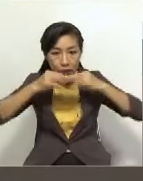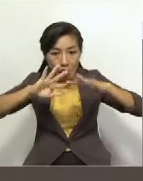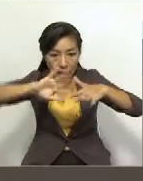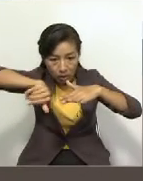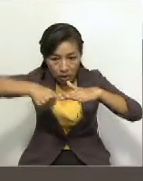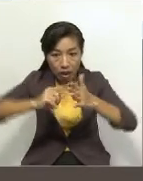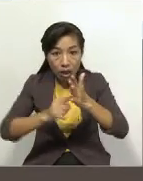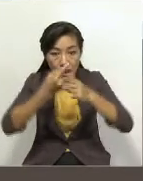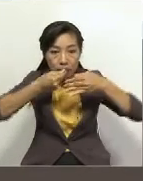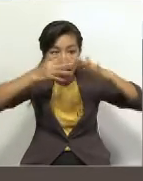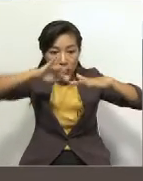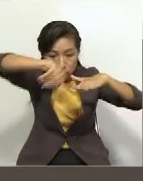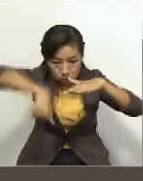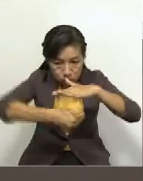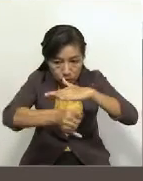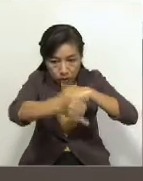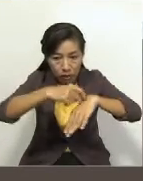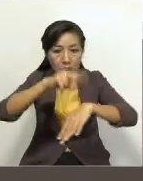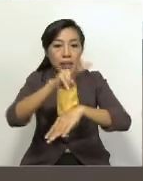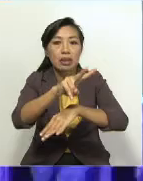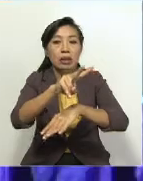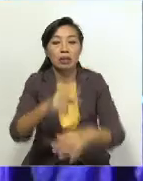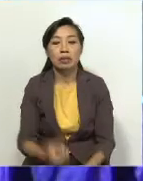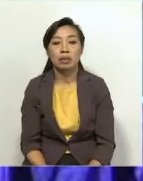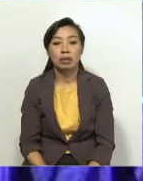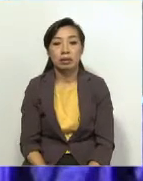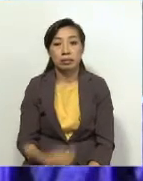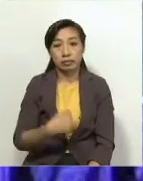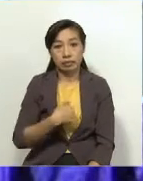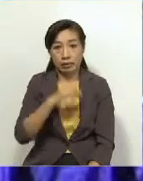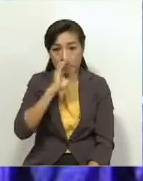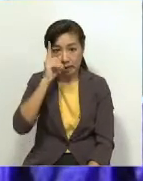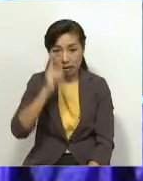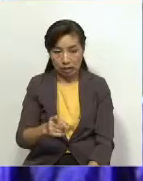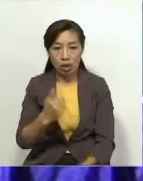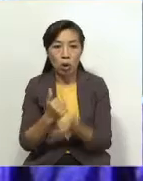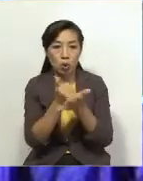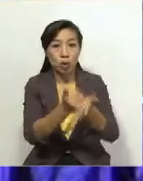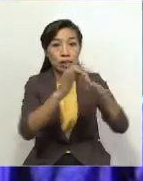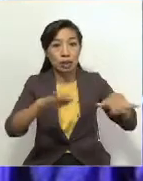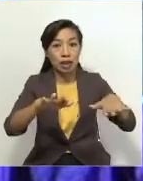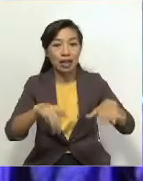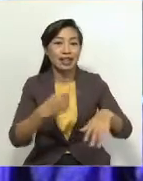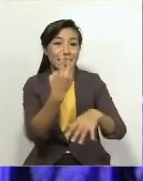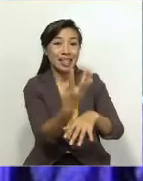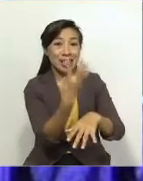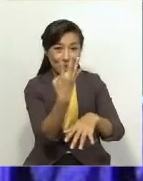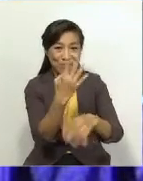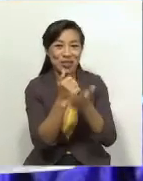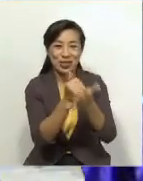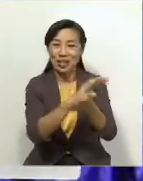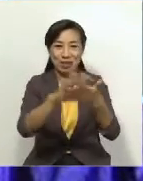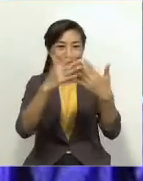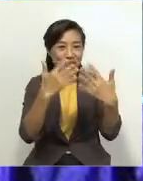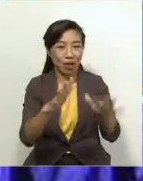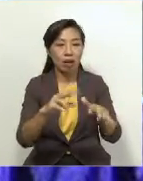ามแผนในเวลา 14:00 น ยืนยันว่าเราสามารถช่วยน้องๆหรือหมู4ตัวไปเรียบร้อยแล้วนะครับผม